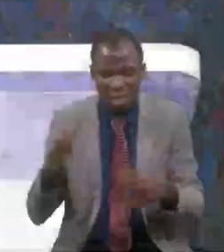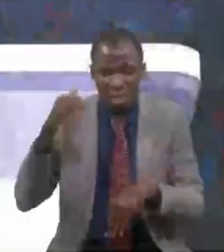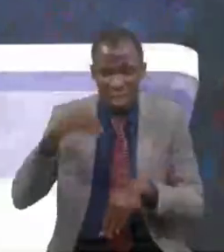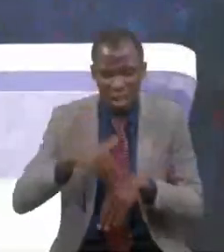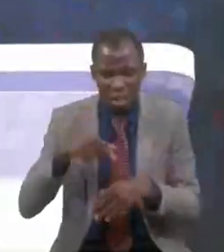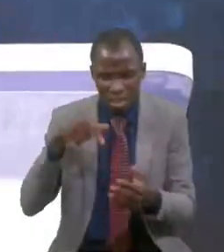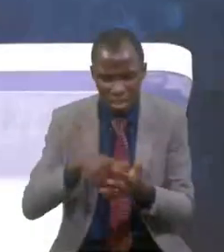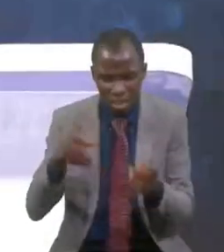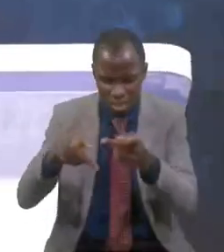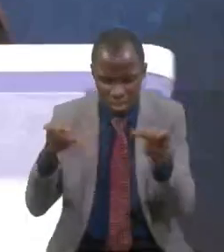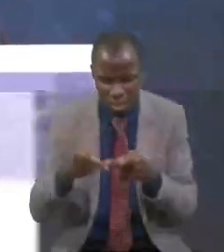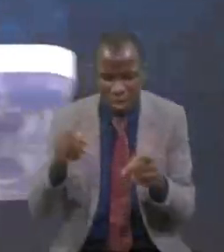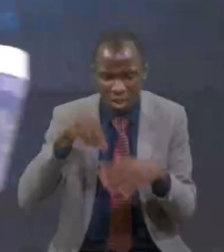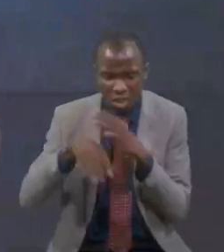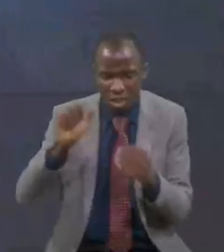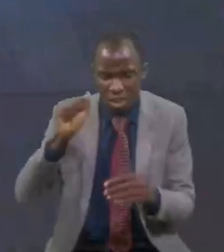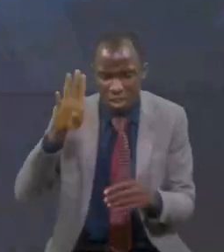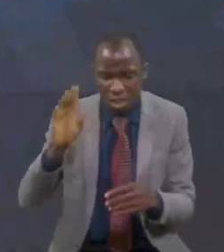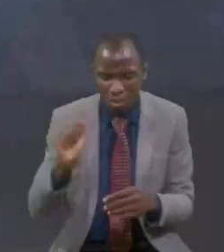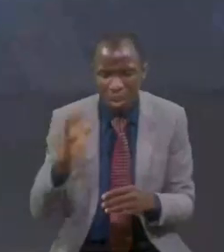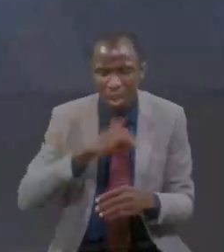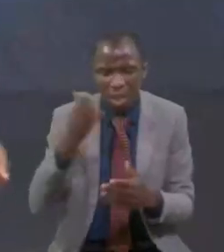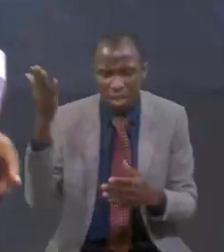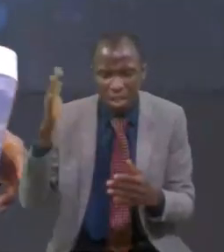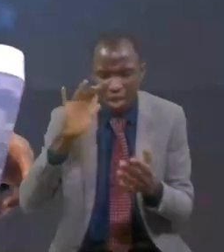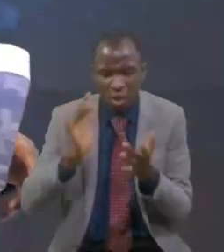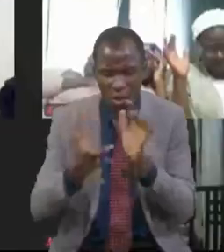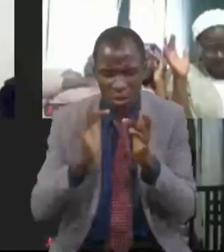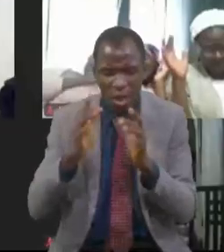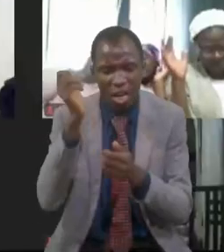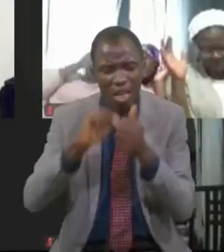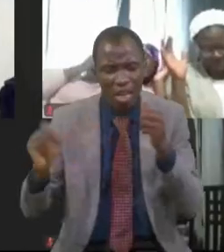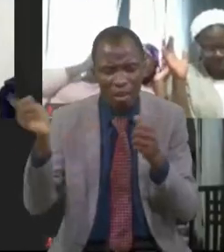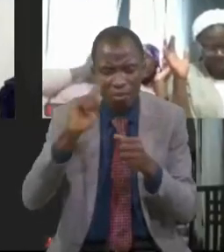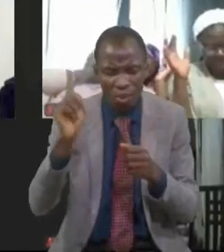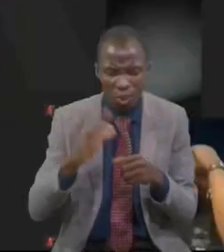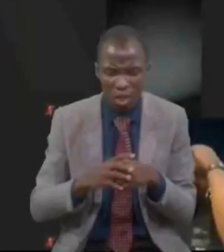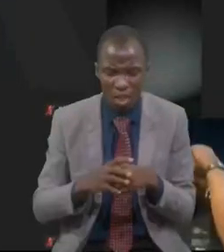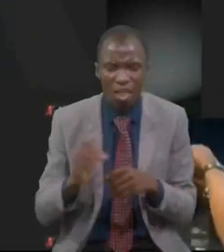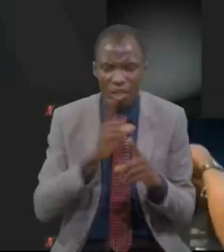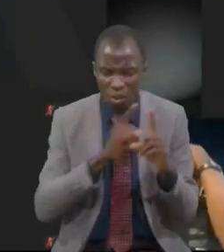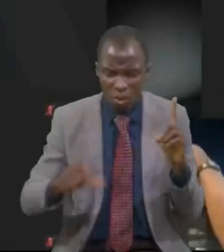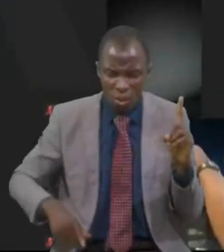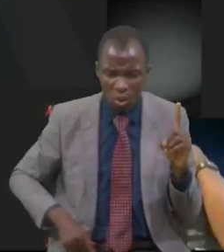alpha et là-bas en ligne partout seigneur